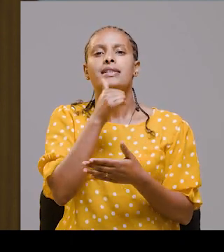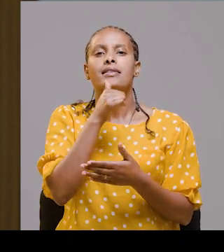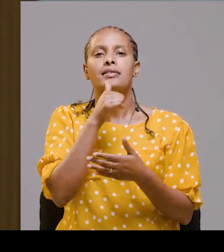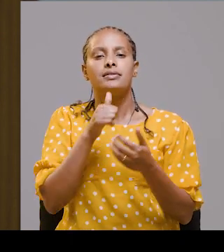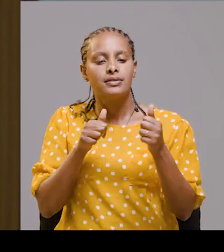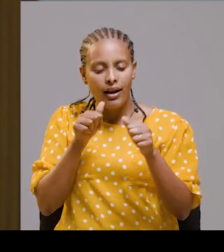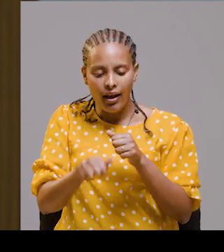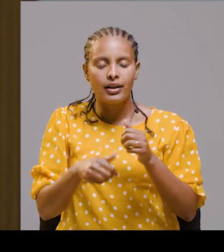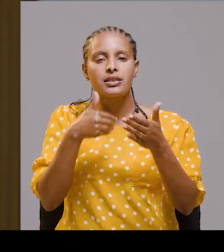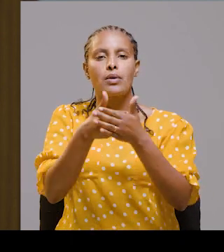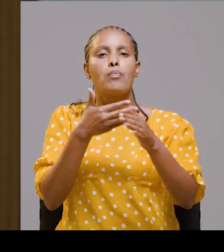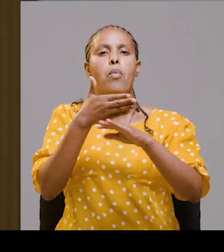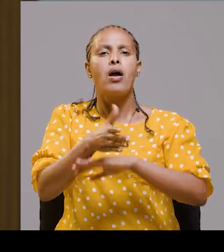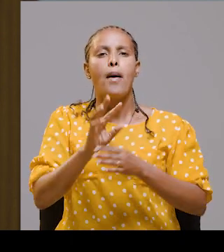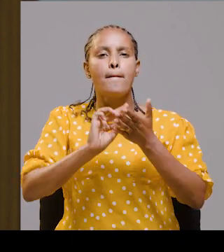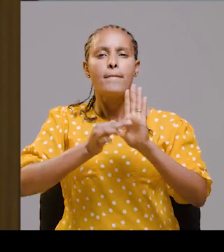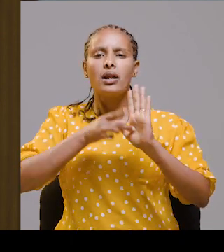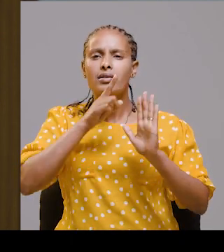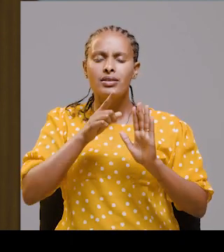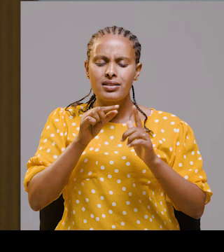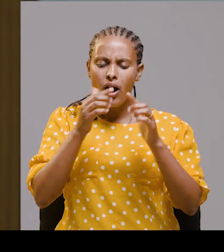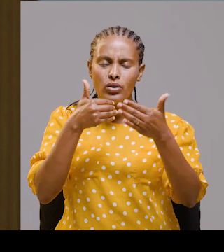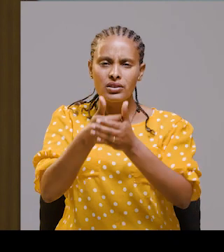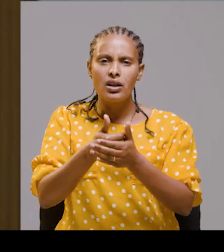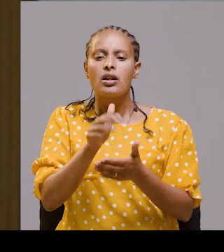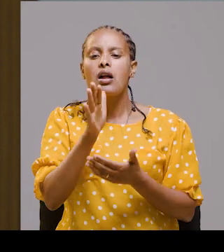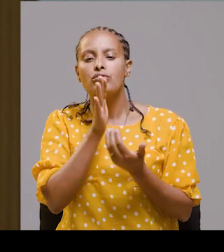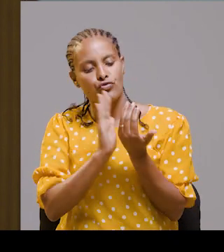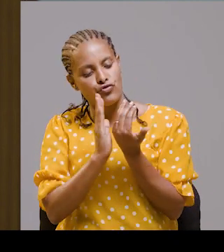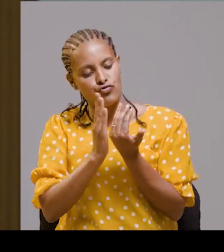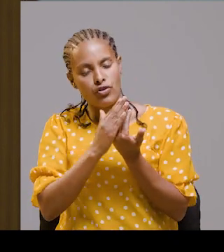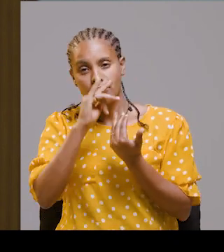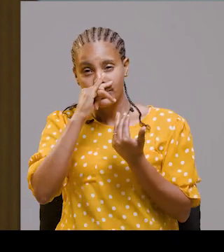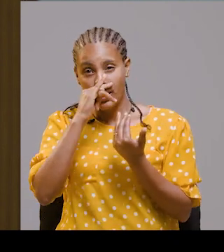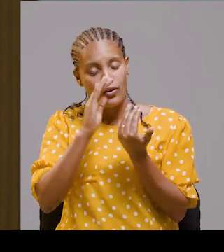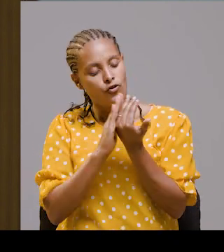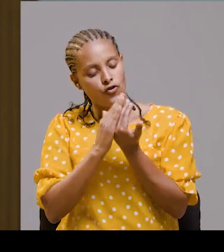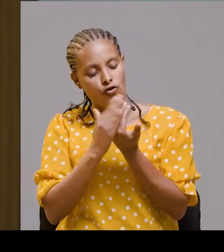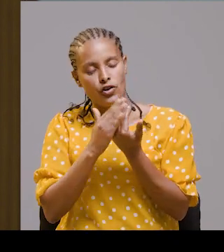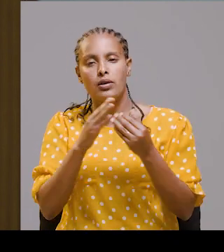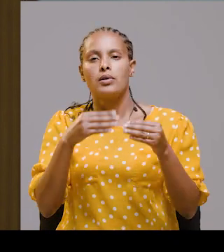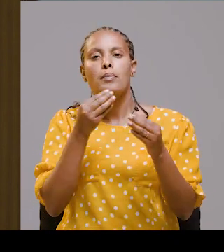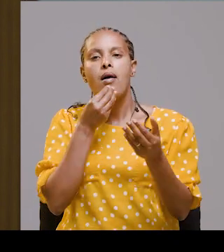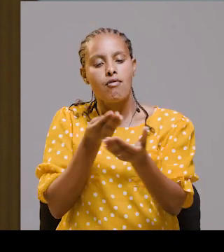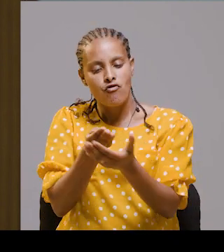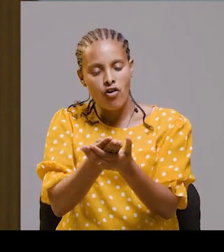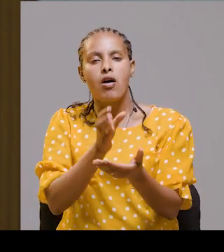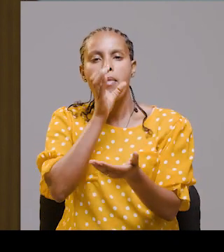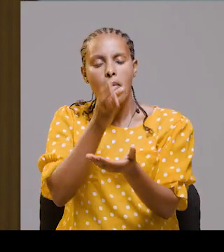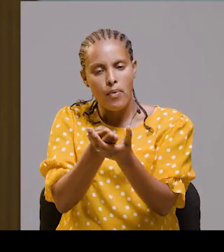ጥቃት ከደረሰባትም በኋላ ማለት ነው ስቲል ለልጆቿ እንክብካቤ መስጠት አለባት፣ ስቲል ልጆቿን ማብላት ማጠጣት